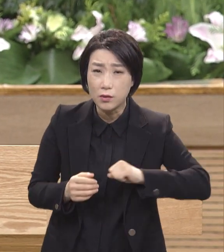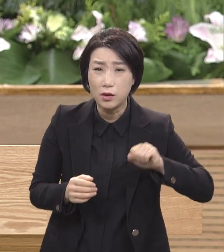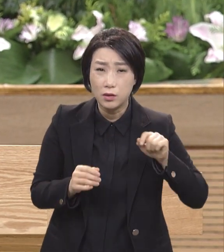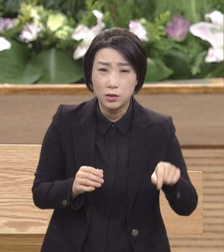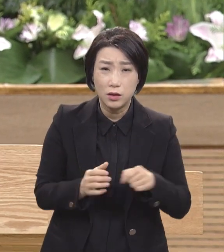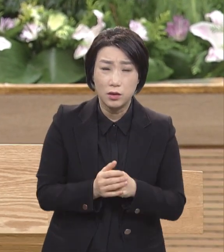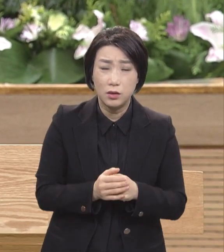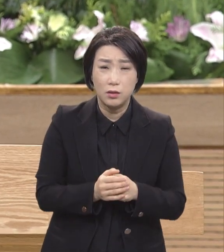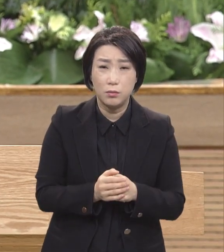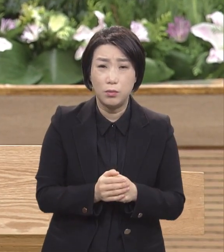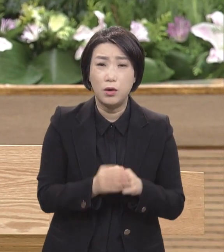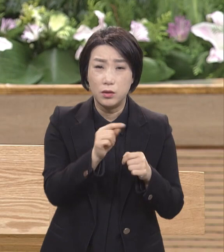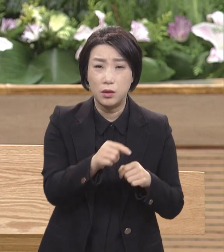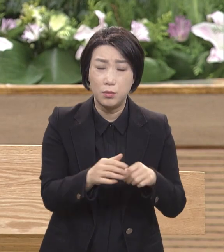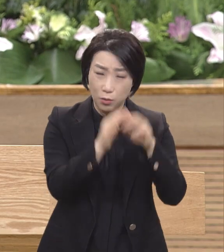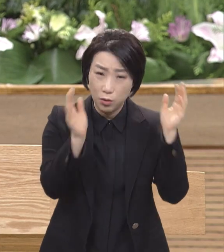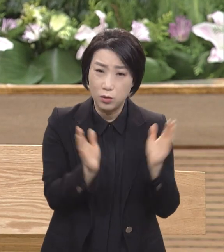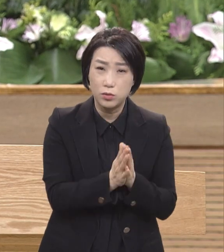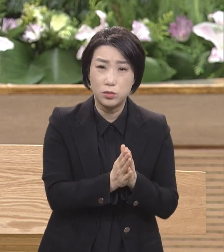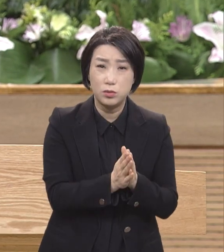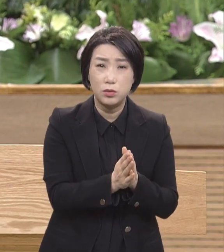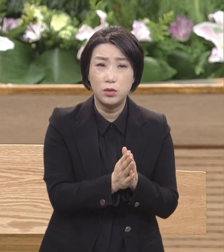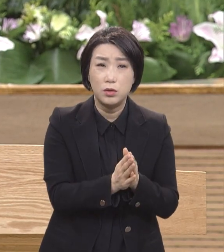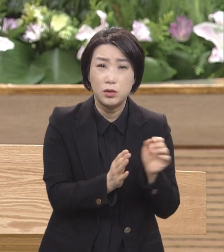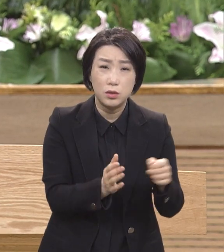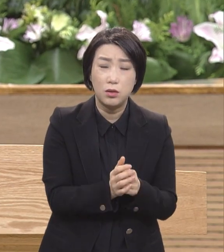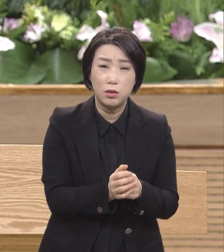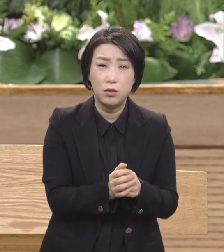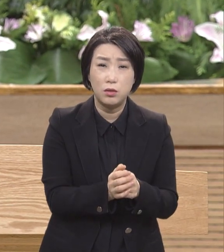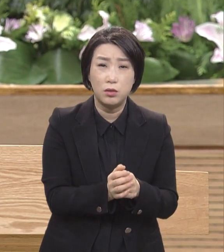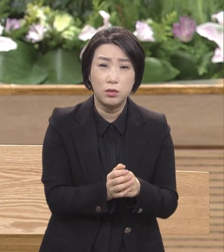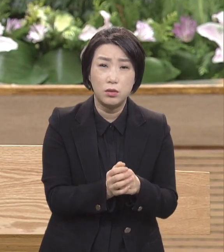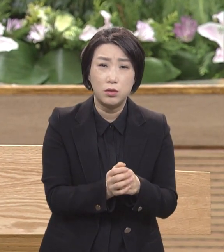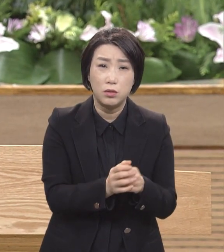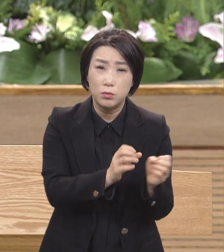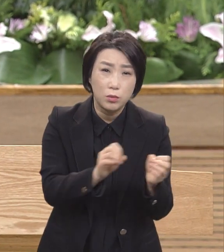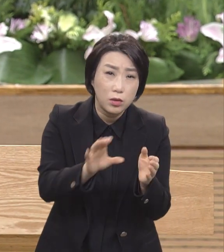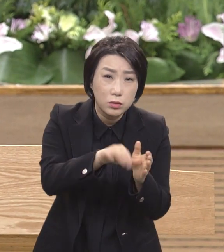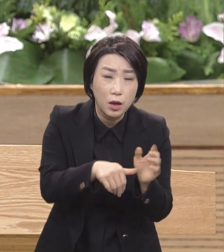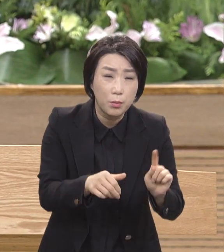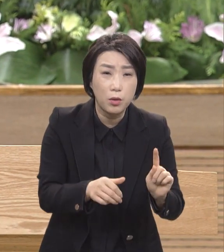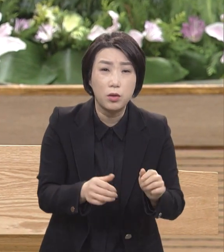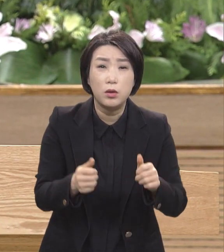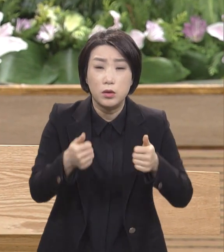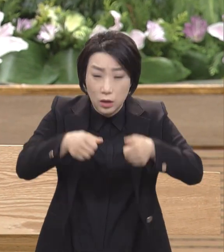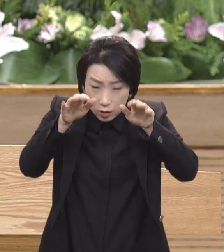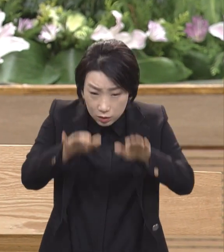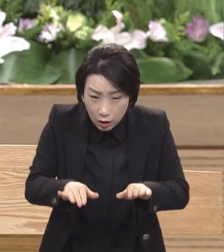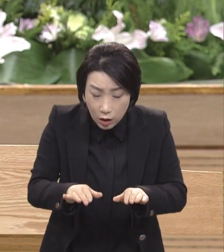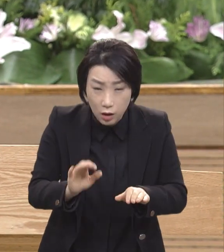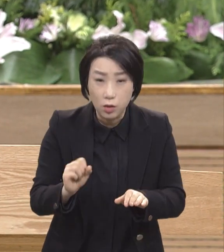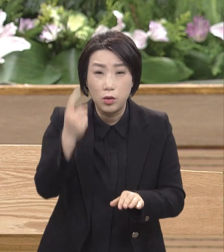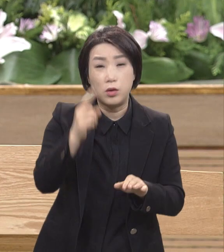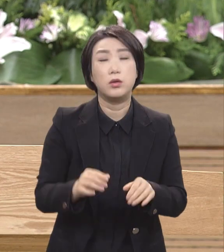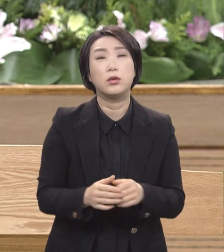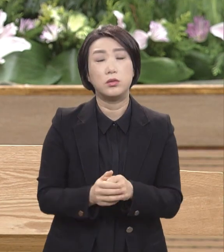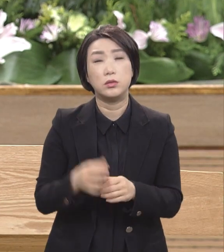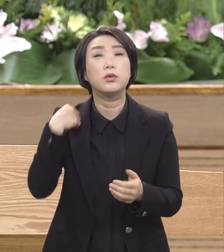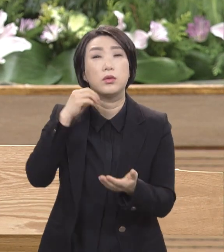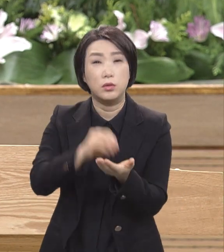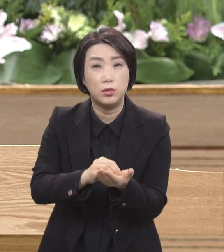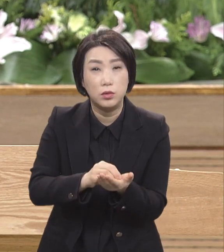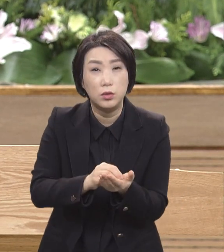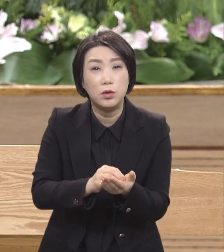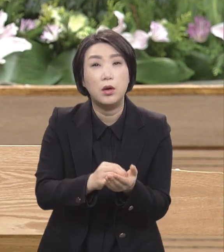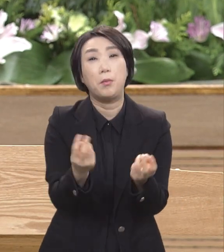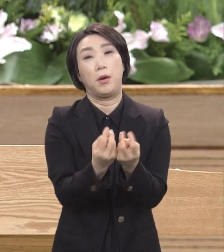불순종으로 아주 완전히 파괴시켰을 때 제사를 통해서 복을 올 때 양이